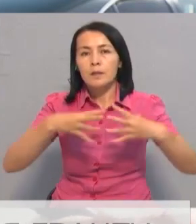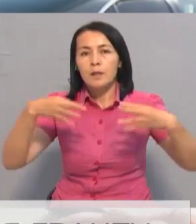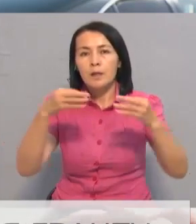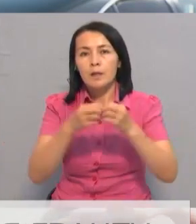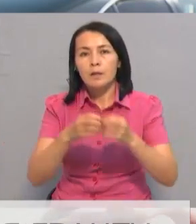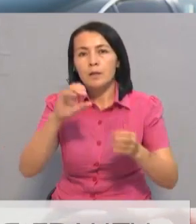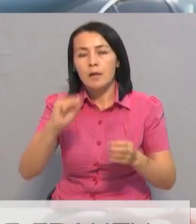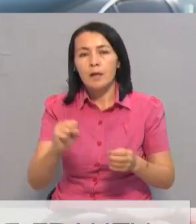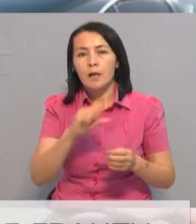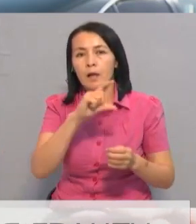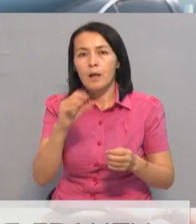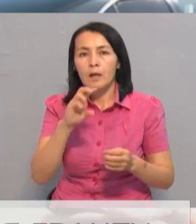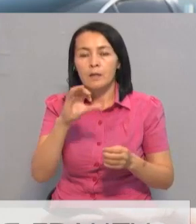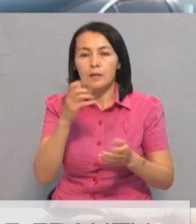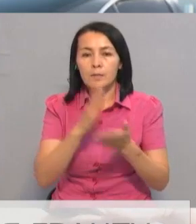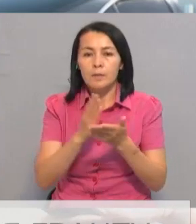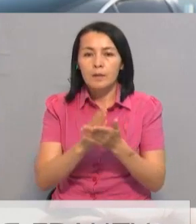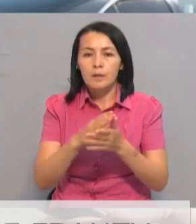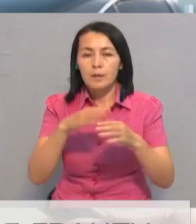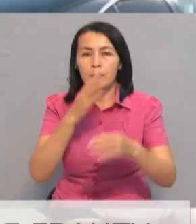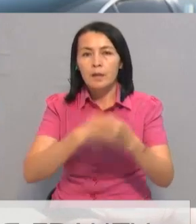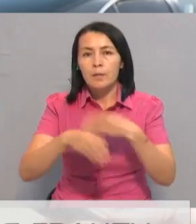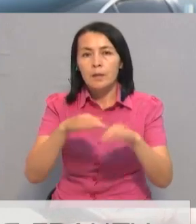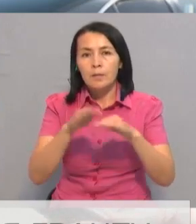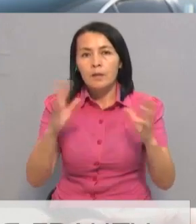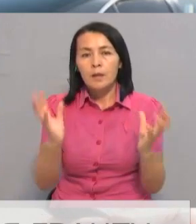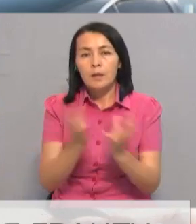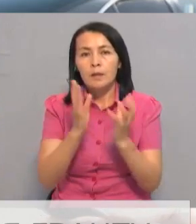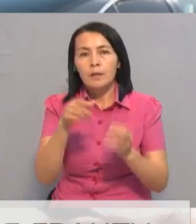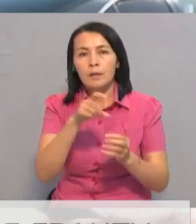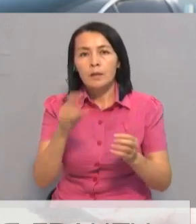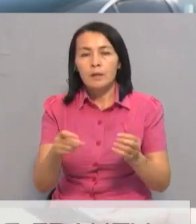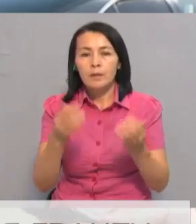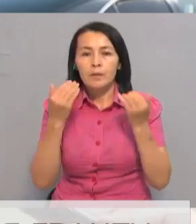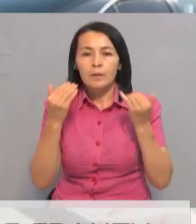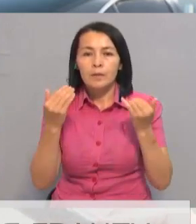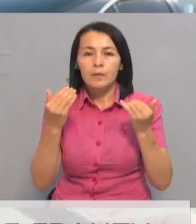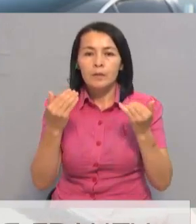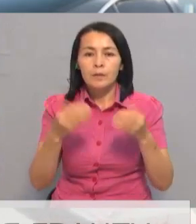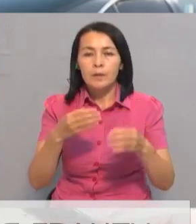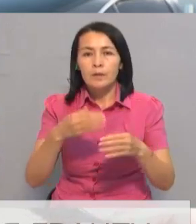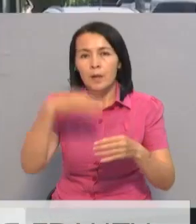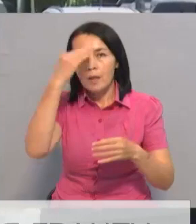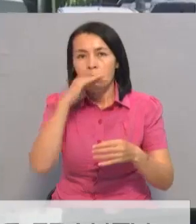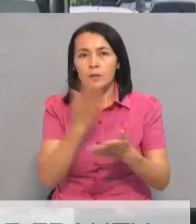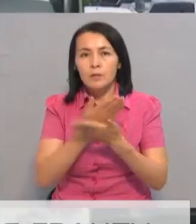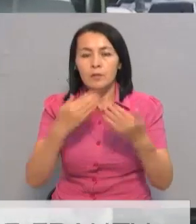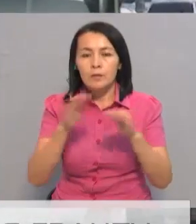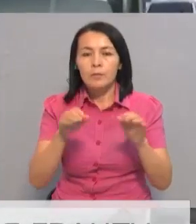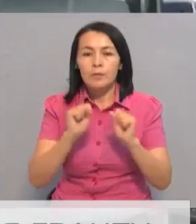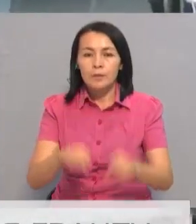получающие пособие по воспитанию ребёнка-инвалида а также получатели пособия по потере кормильца